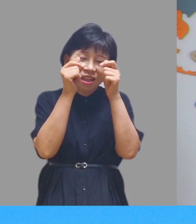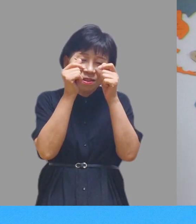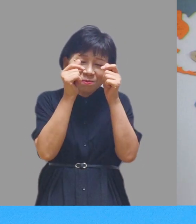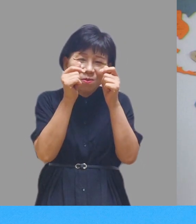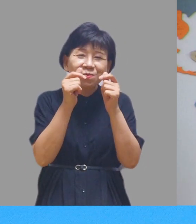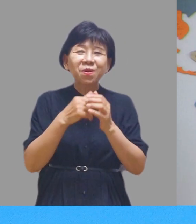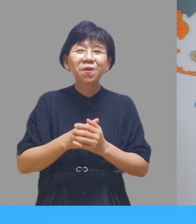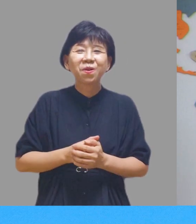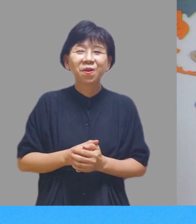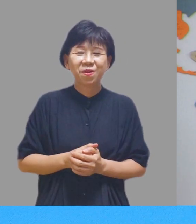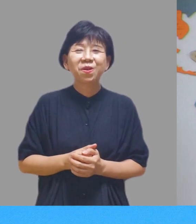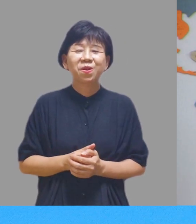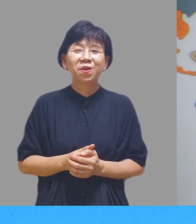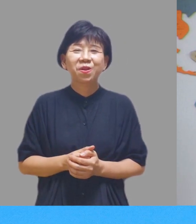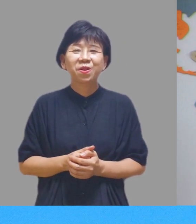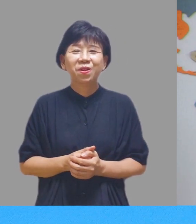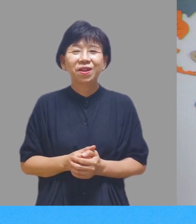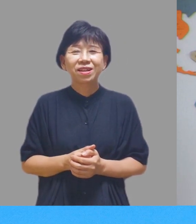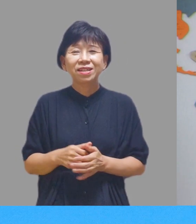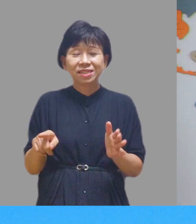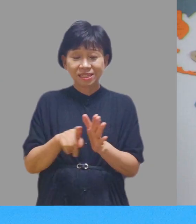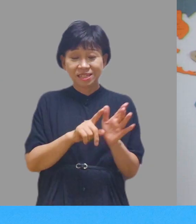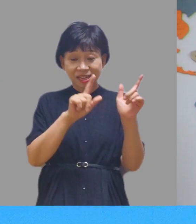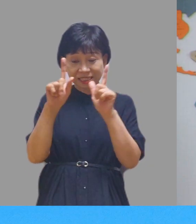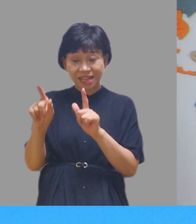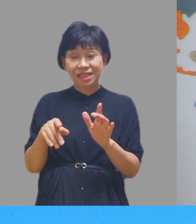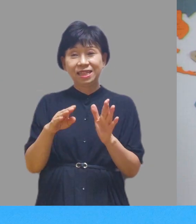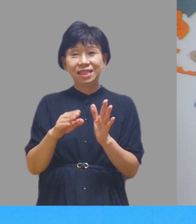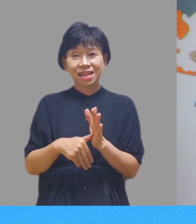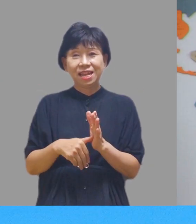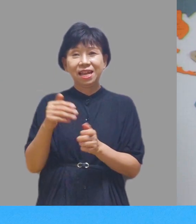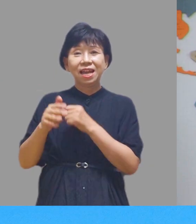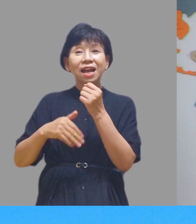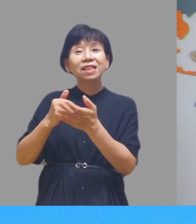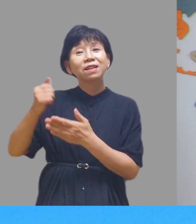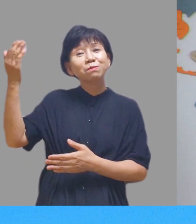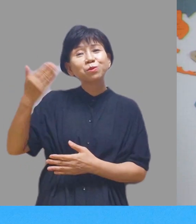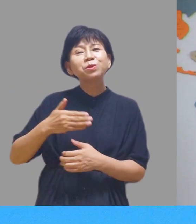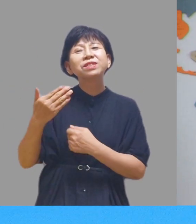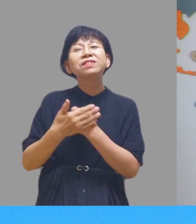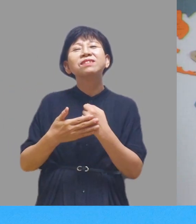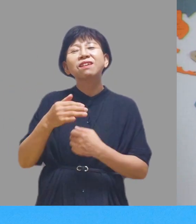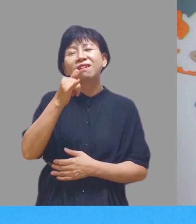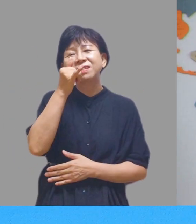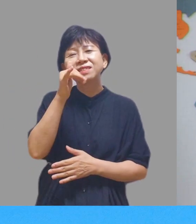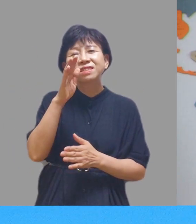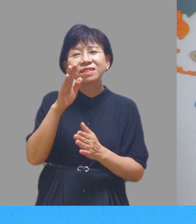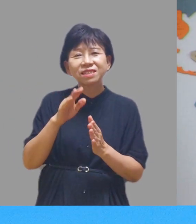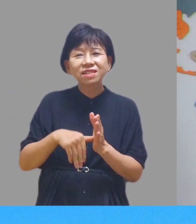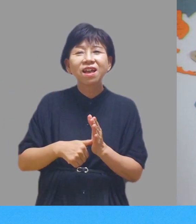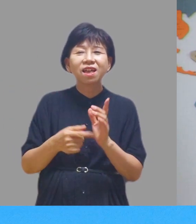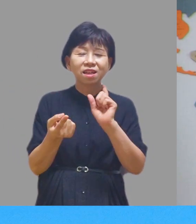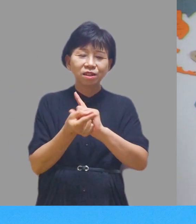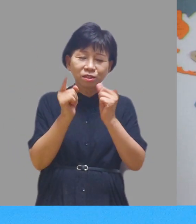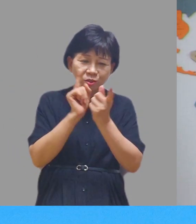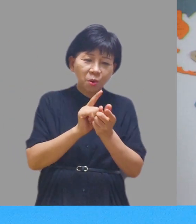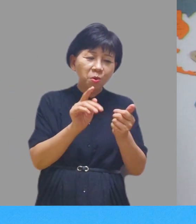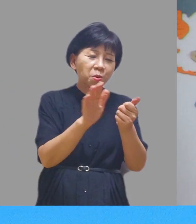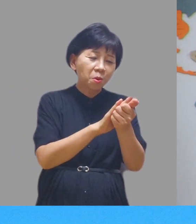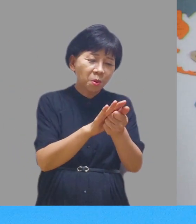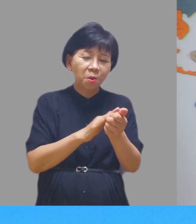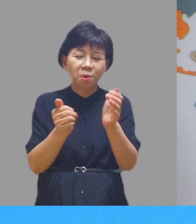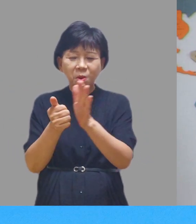거예요. 우리가 신앙으로 살아갈 때 하나님이 주신 은혜가 있을 때 서로